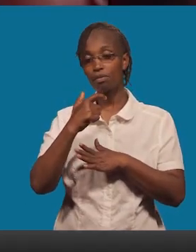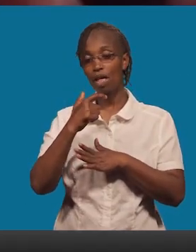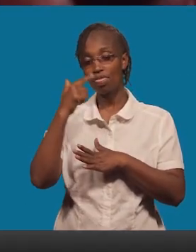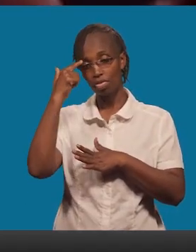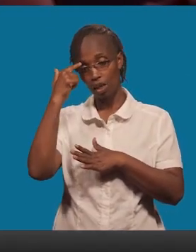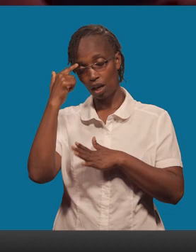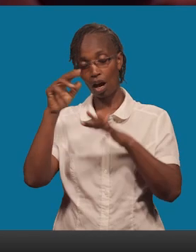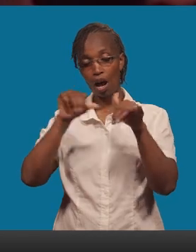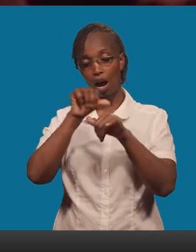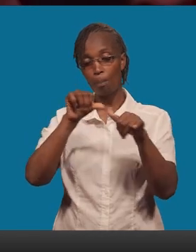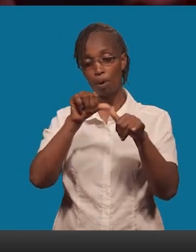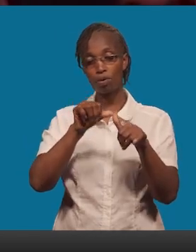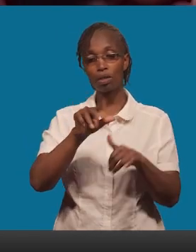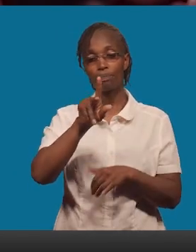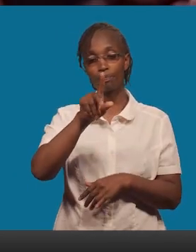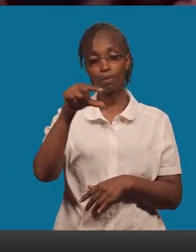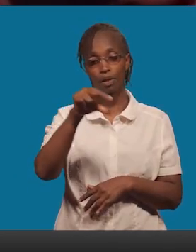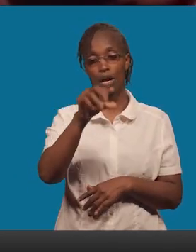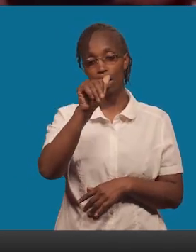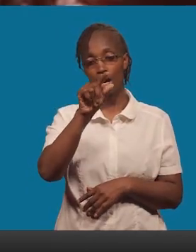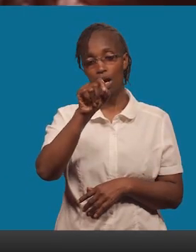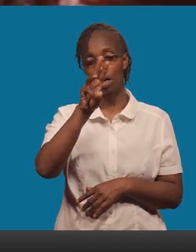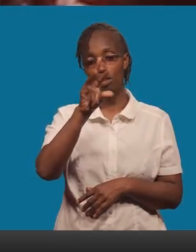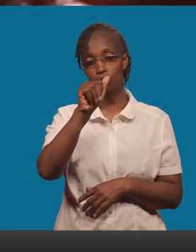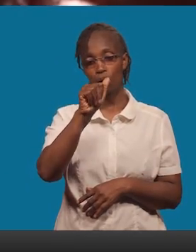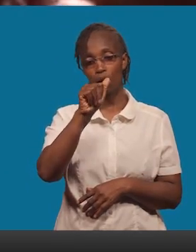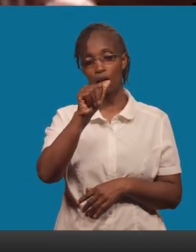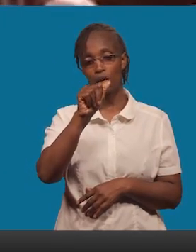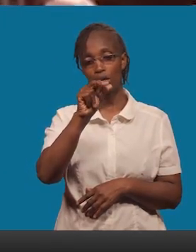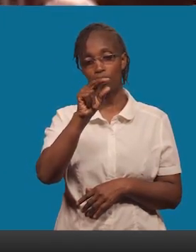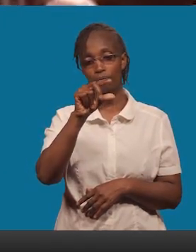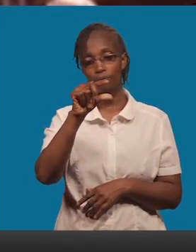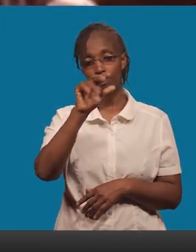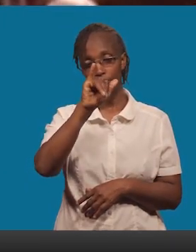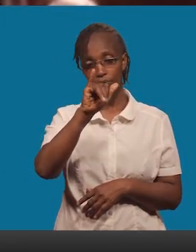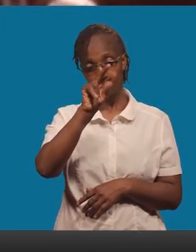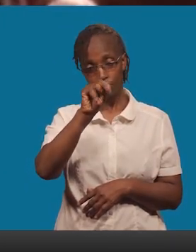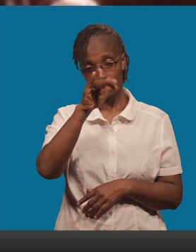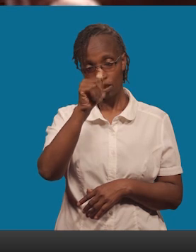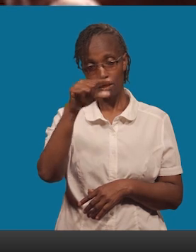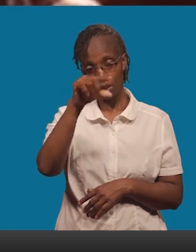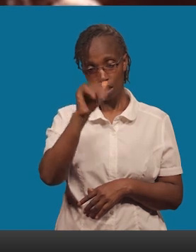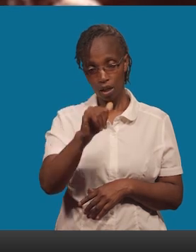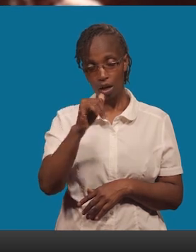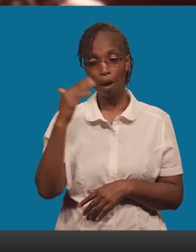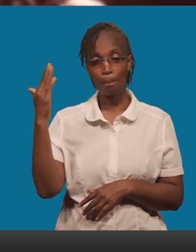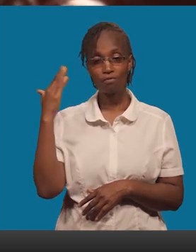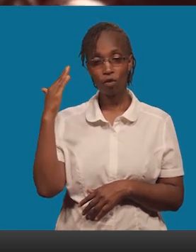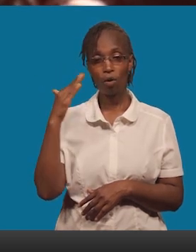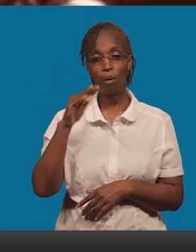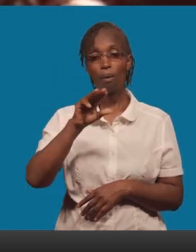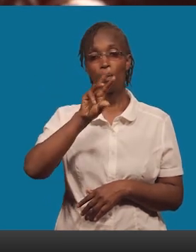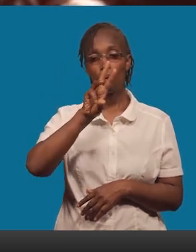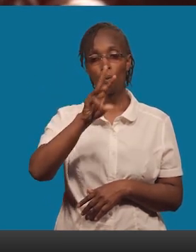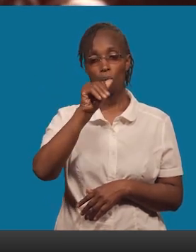kabisa. Na uache kuleta maneno ya kuja ati kuosahau na watu hawa. Wamatagi alikuwa senator miaka 10. Alice alikuwa MP